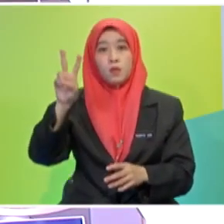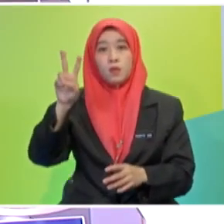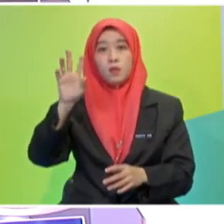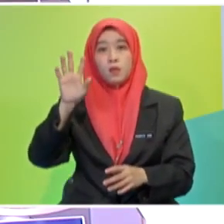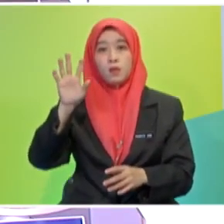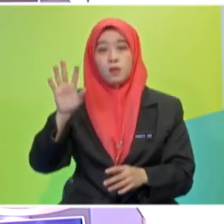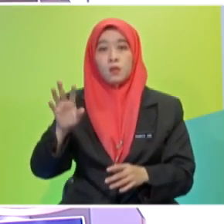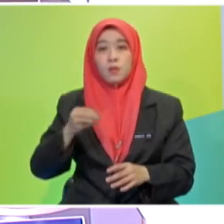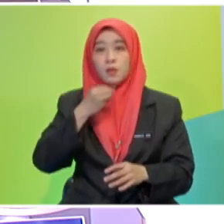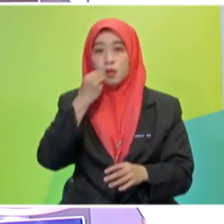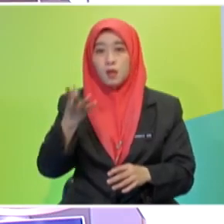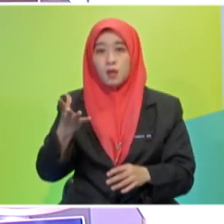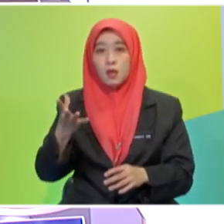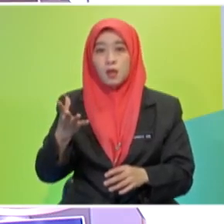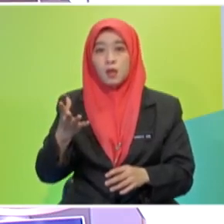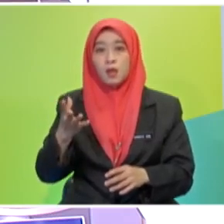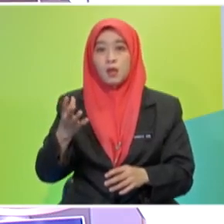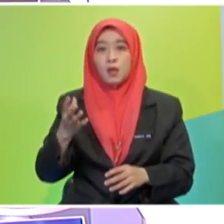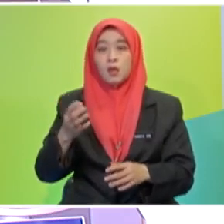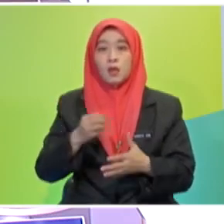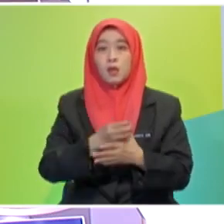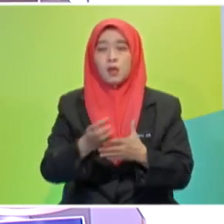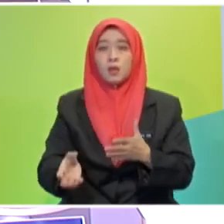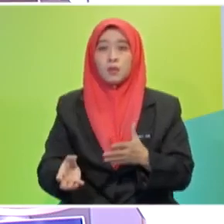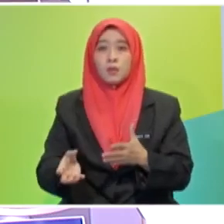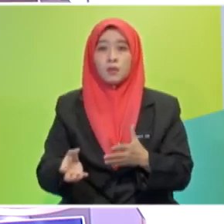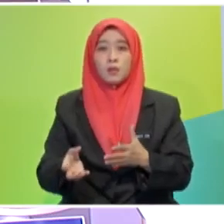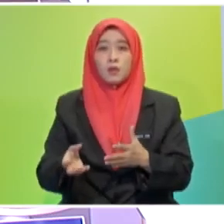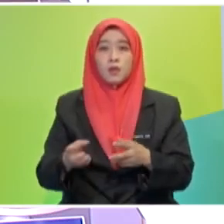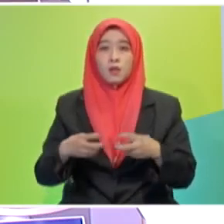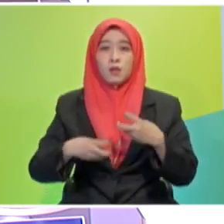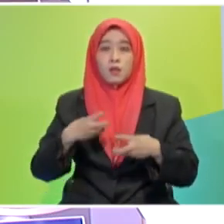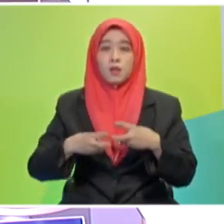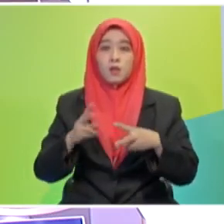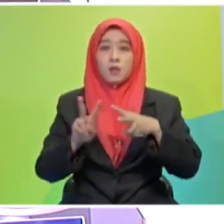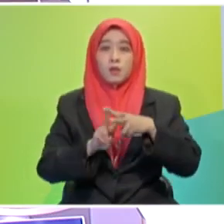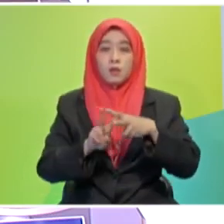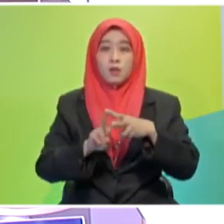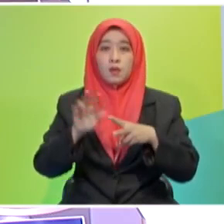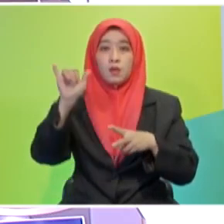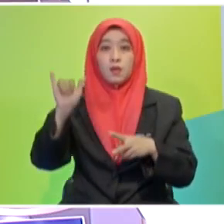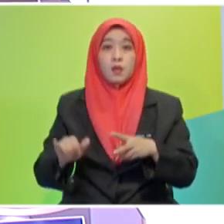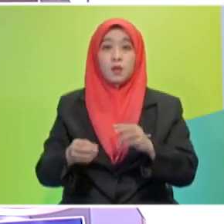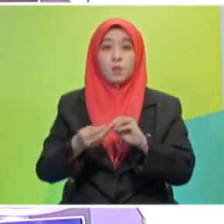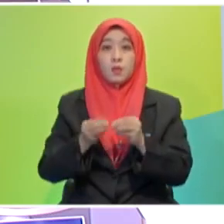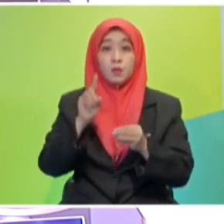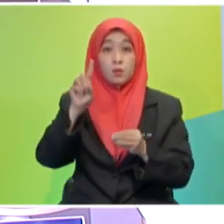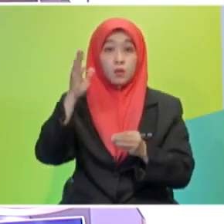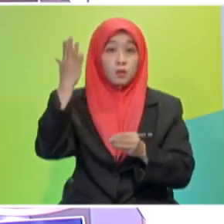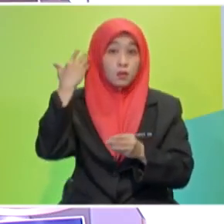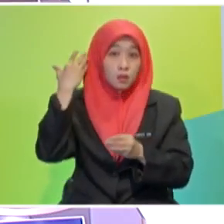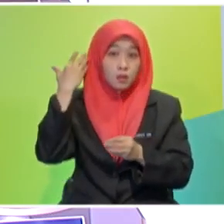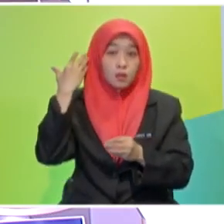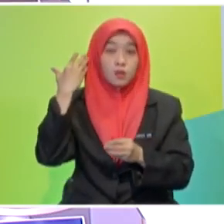iaitu menerangkan elemen elektromekanikal. Okey, yang pertama tadi dalam